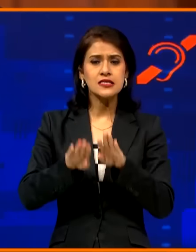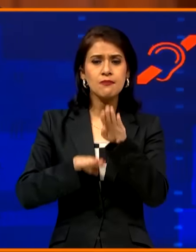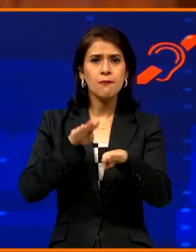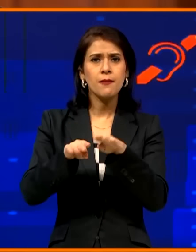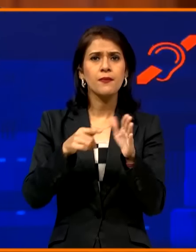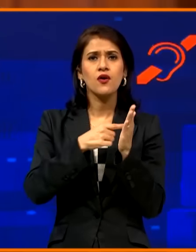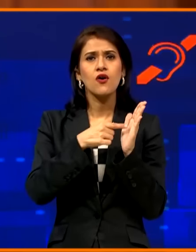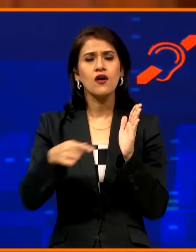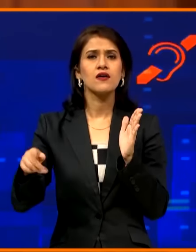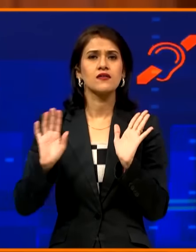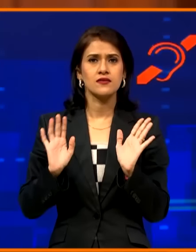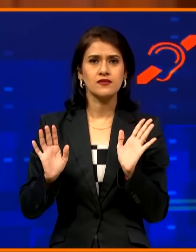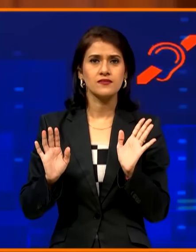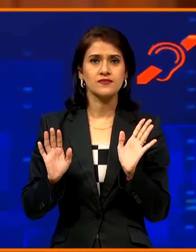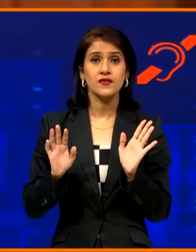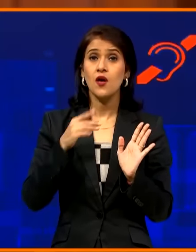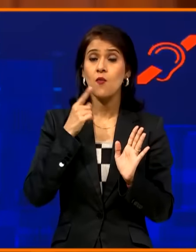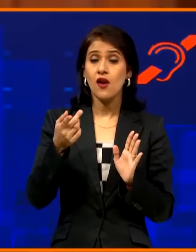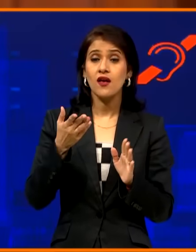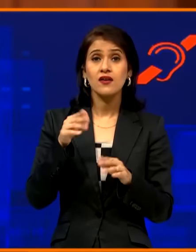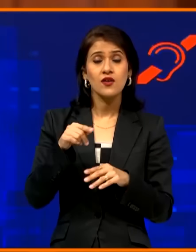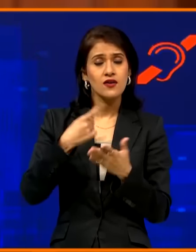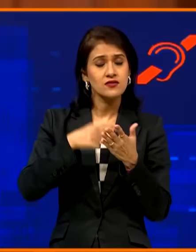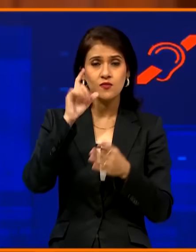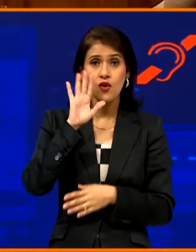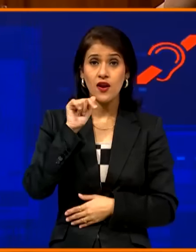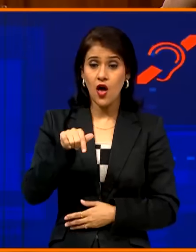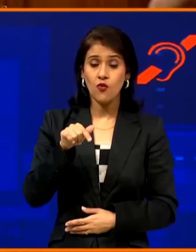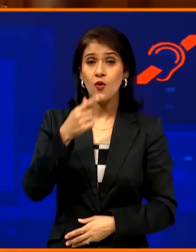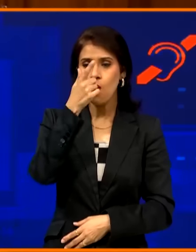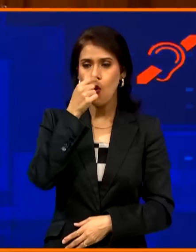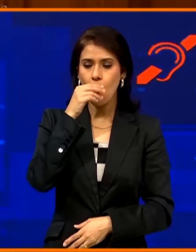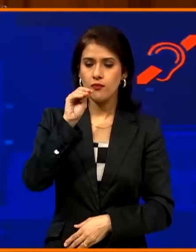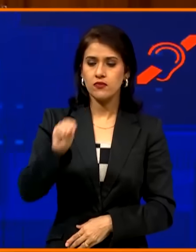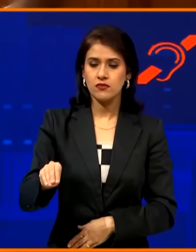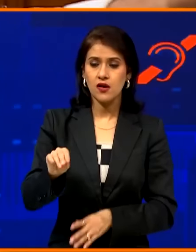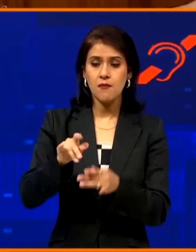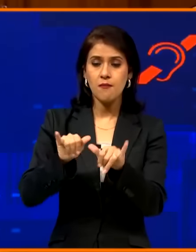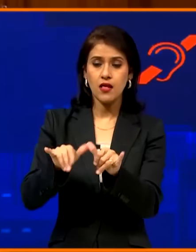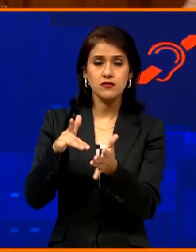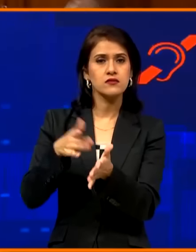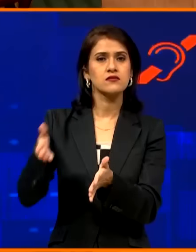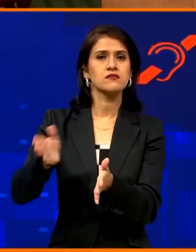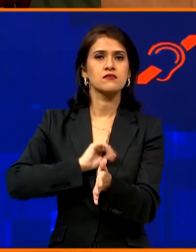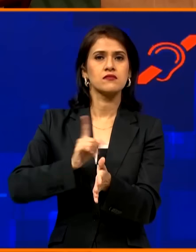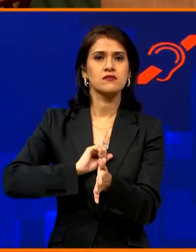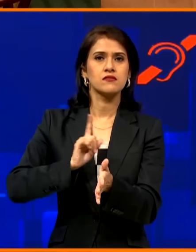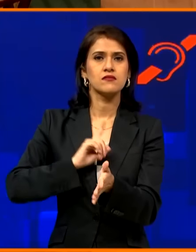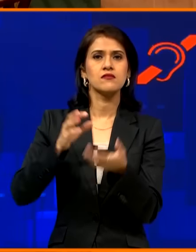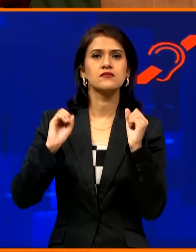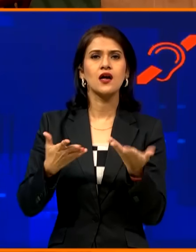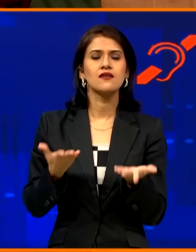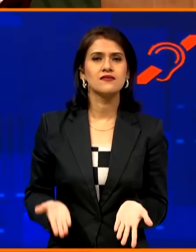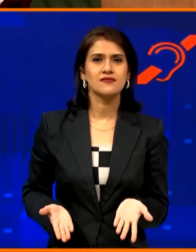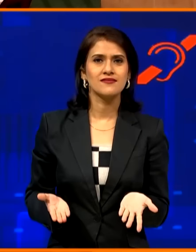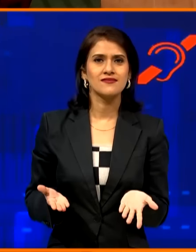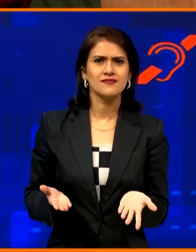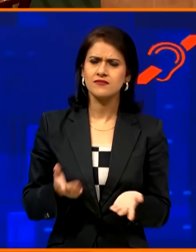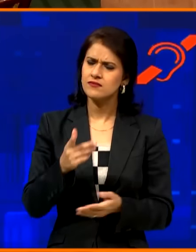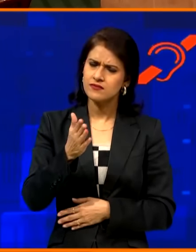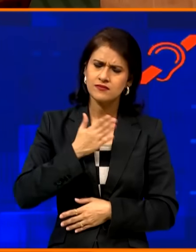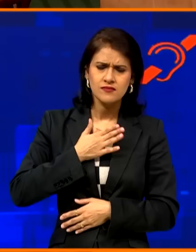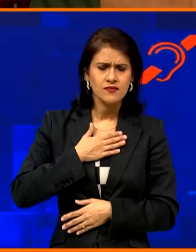क्रिएट किया गया है कि वक्त ने जहां रुमाल रख दिया वो जमीन वक्त की हो गई बताइए मुझे इसके ऊपर आप बाकायदा अलग से इसके ऊपर डिबेट करा